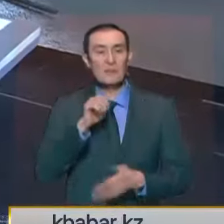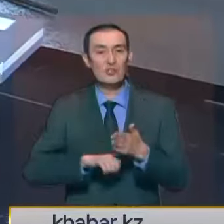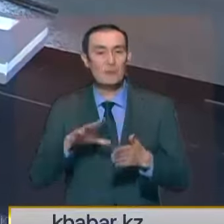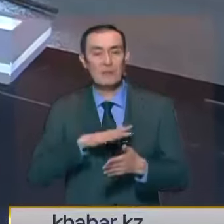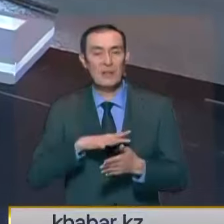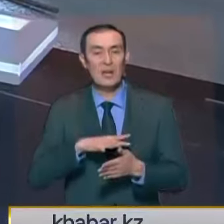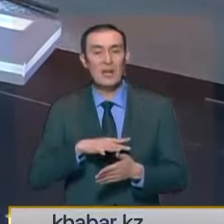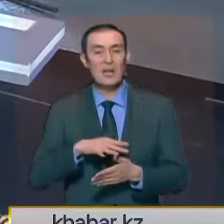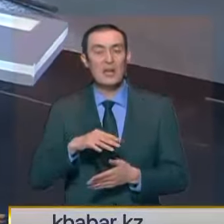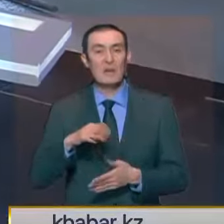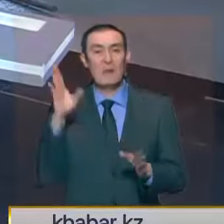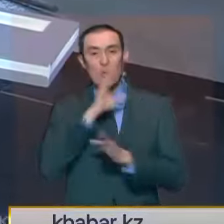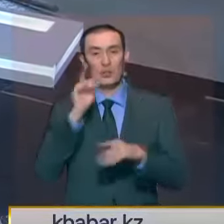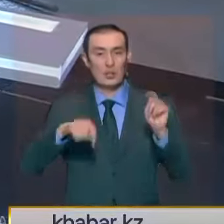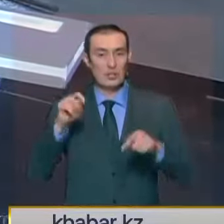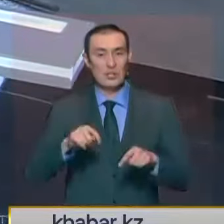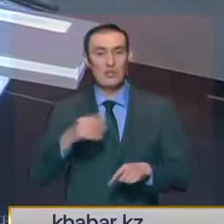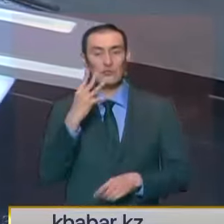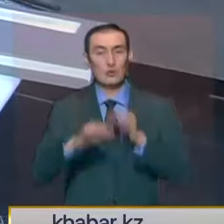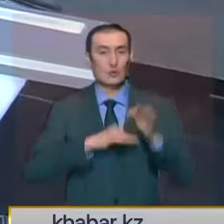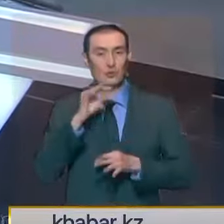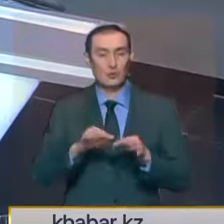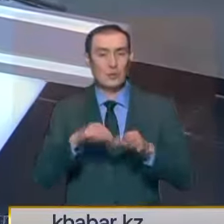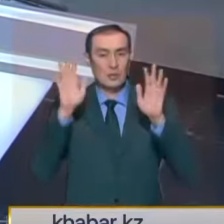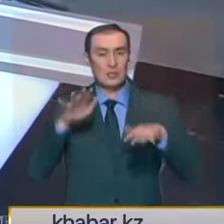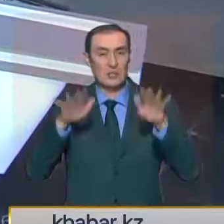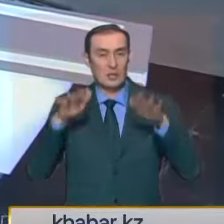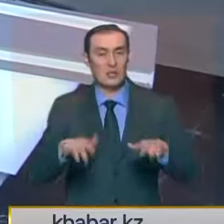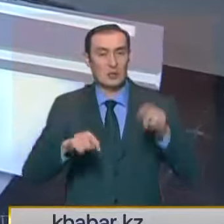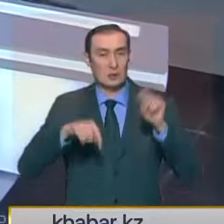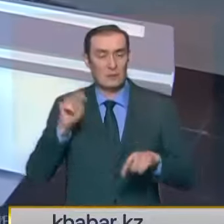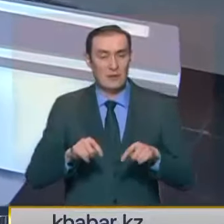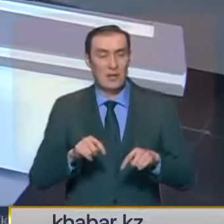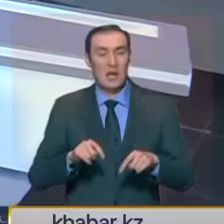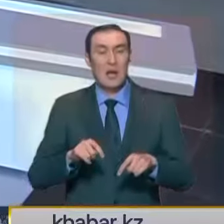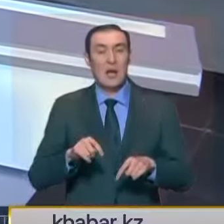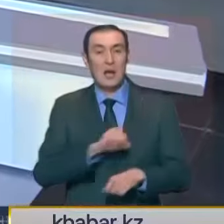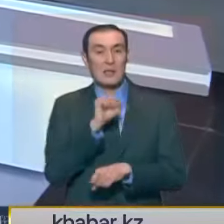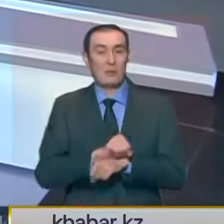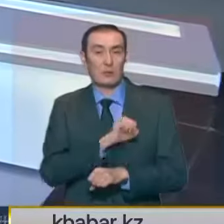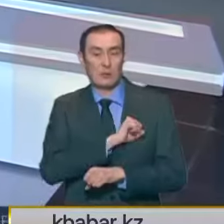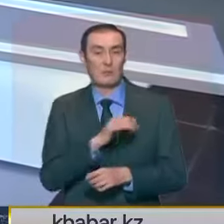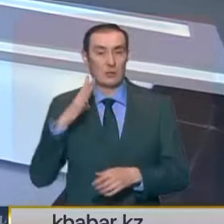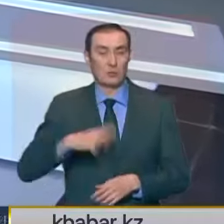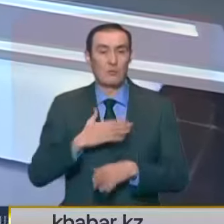стало неблагоприятная погода четвёртые сутки в регионе идут обильные дожди взять таймаут дорожникам пришлось после резонансной